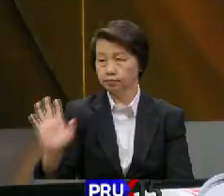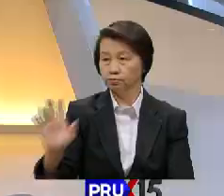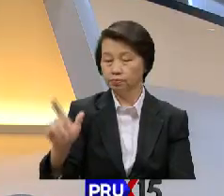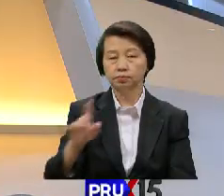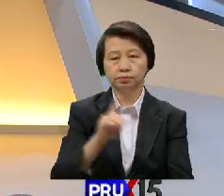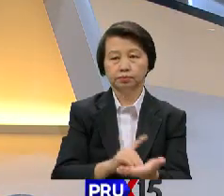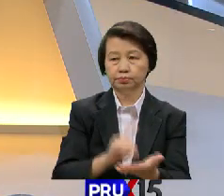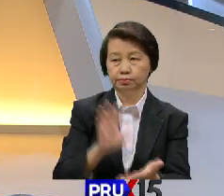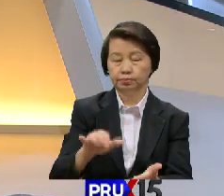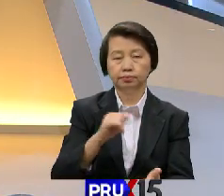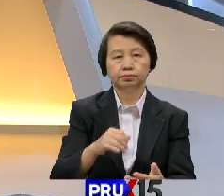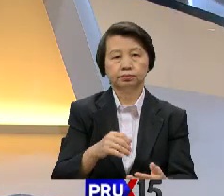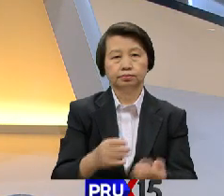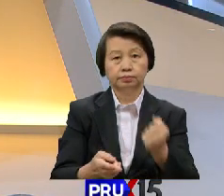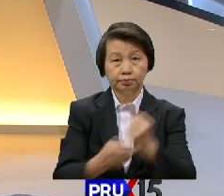tentang